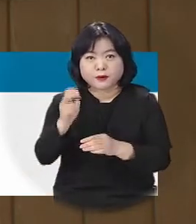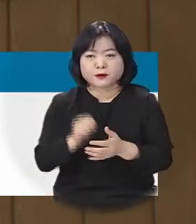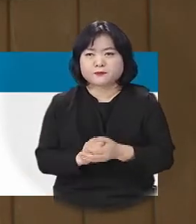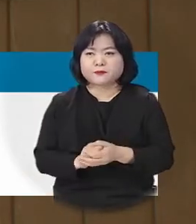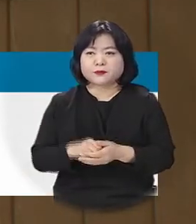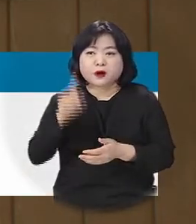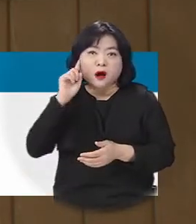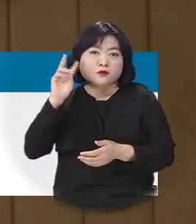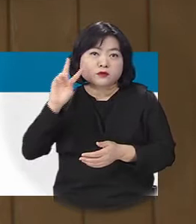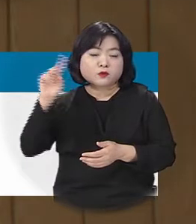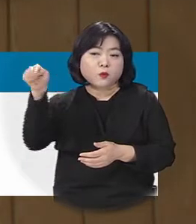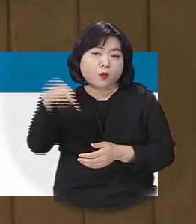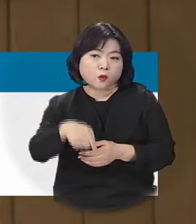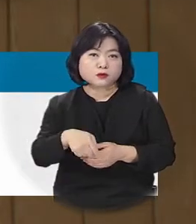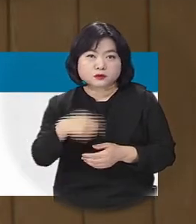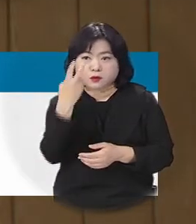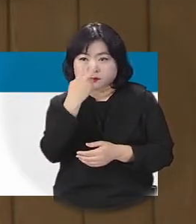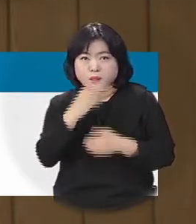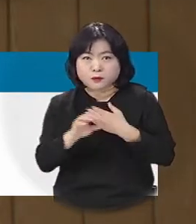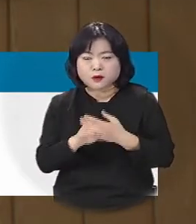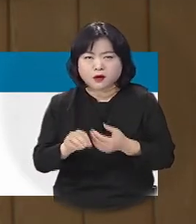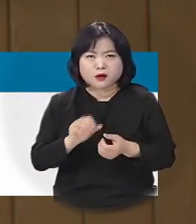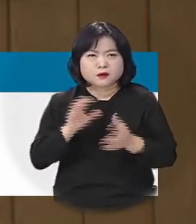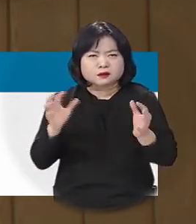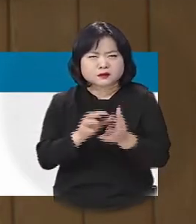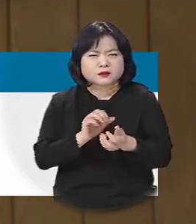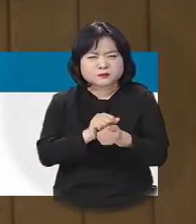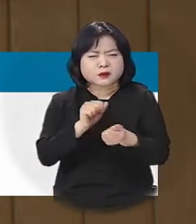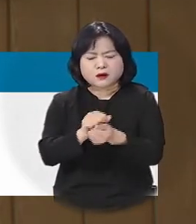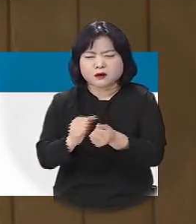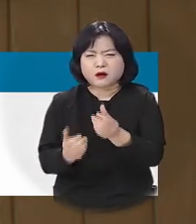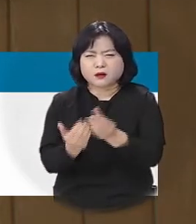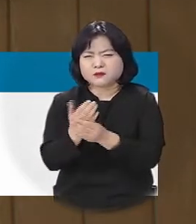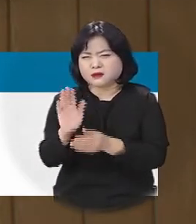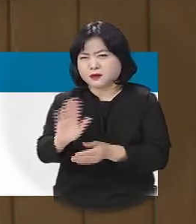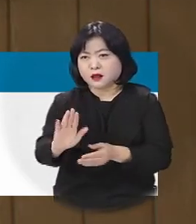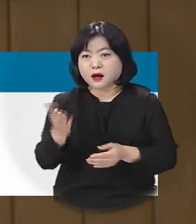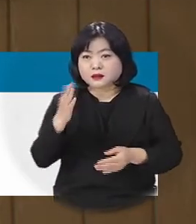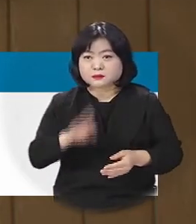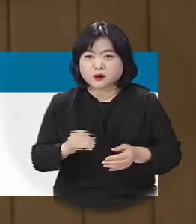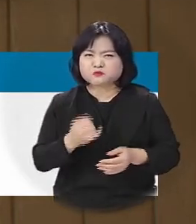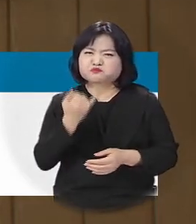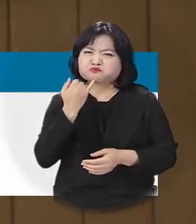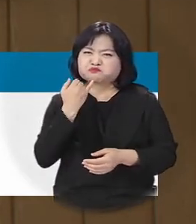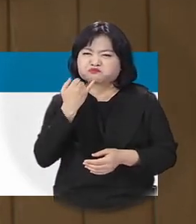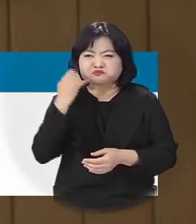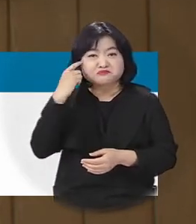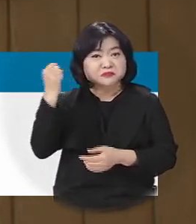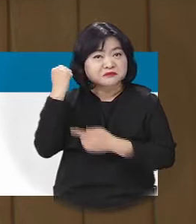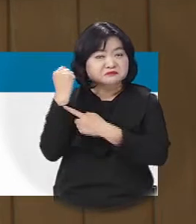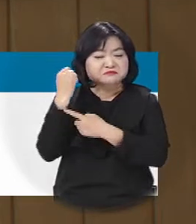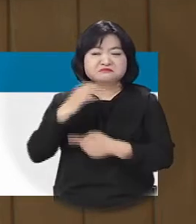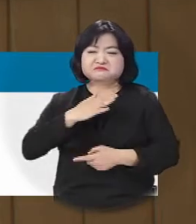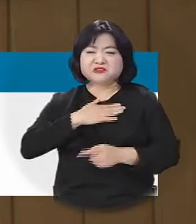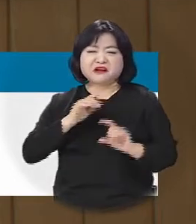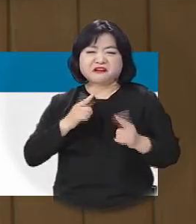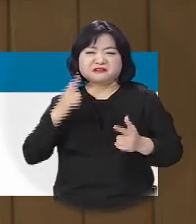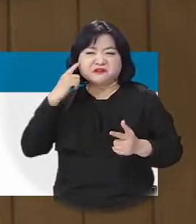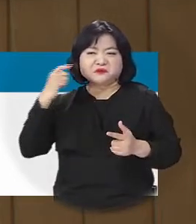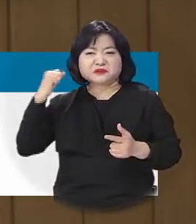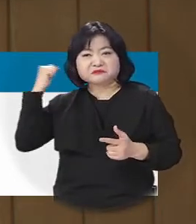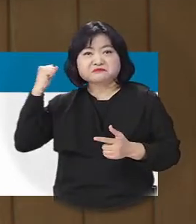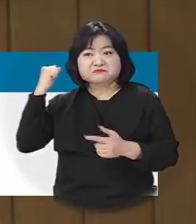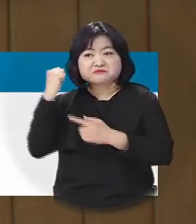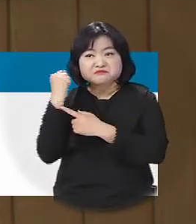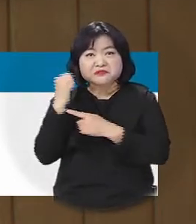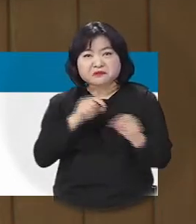오셔가지고 하면은 그만큼 집단 감염이 안 일어날 건데 이게 이제 괜찮다 싶어서 나는 아니겠지 해서